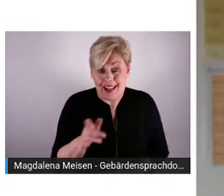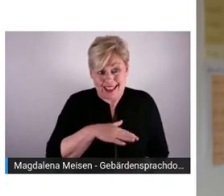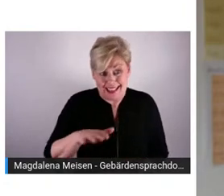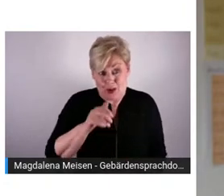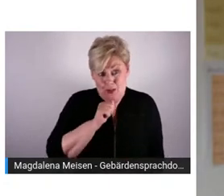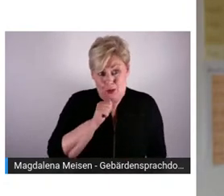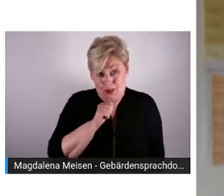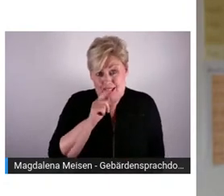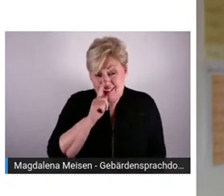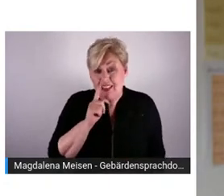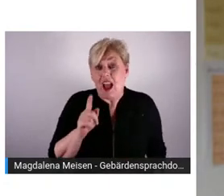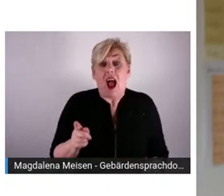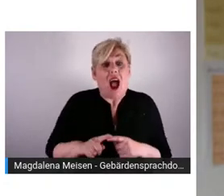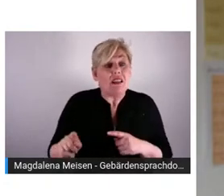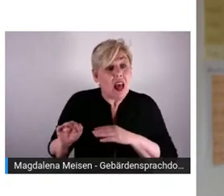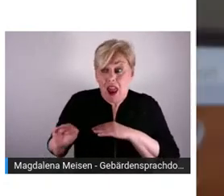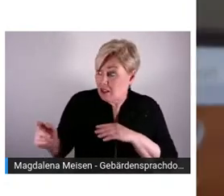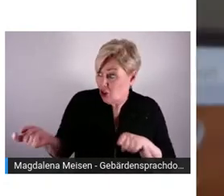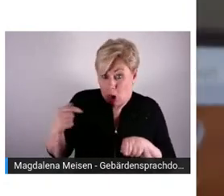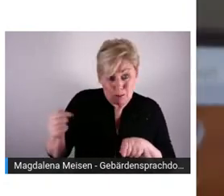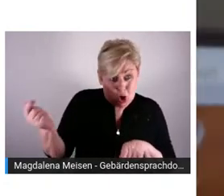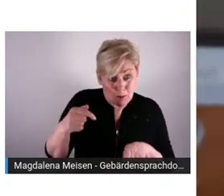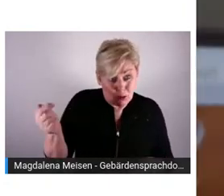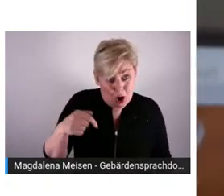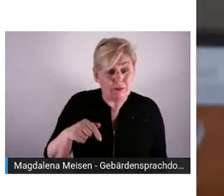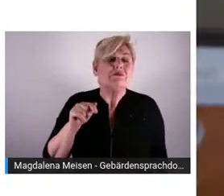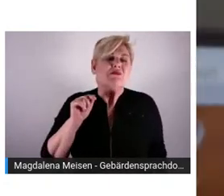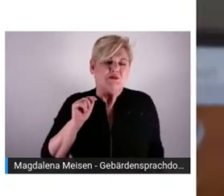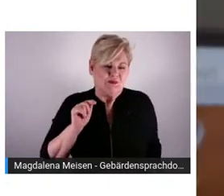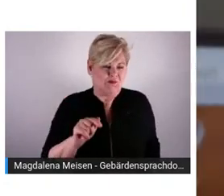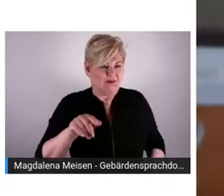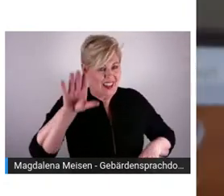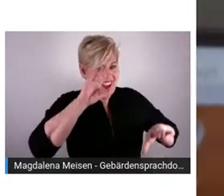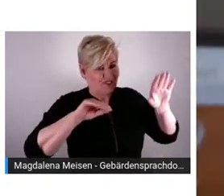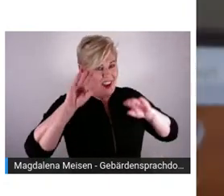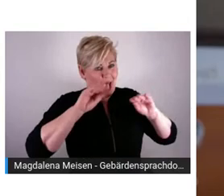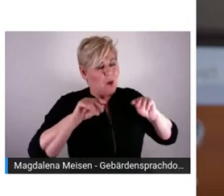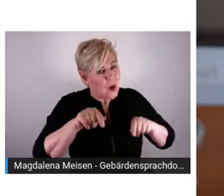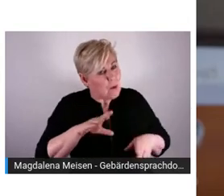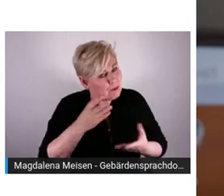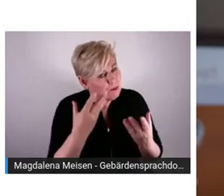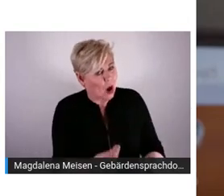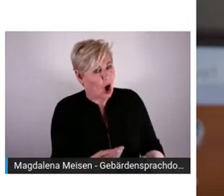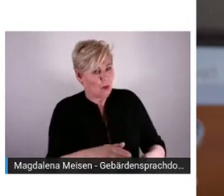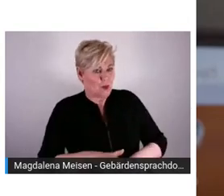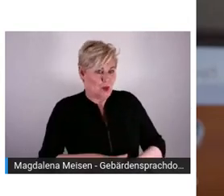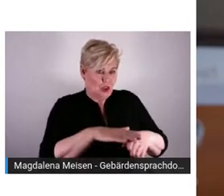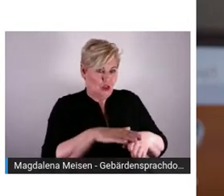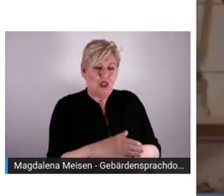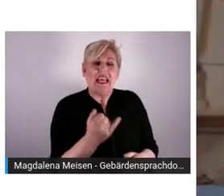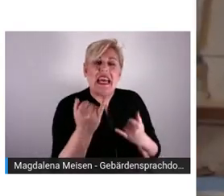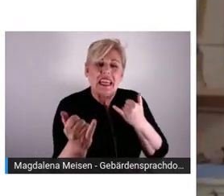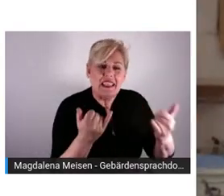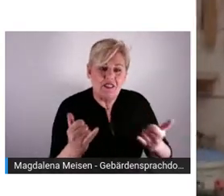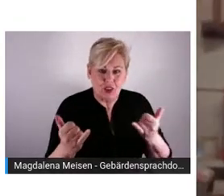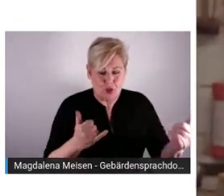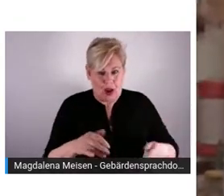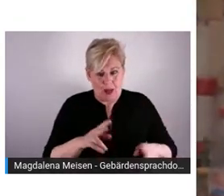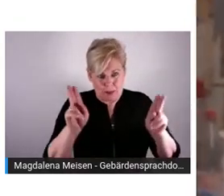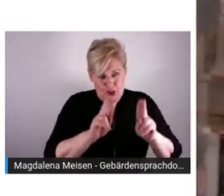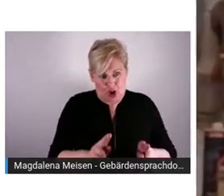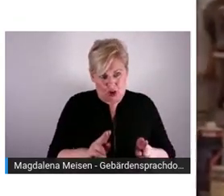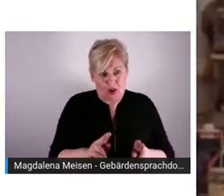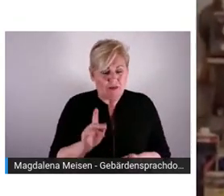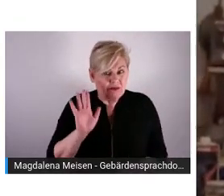gerade wenn sie aus anderen Ländern hierher kommen, dass sie diese Erfahrung machen können, dass sie Unterstützung bekommen, individuelle Betreuung bei ihrem sehr